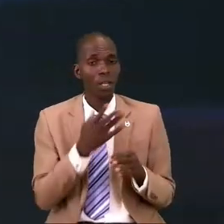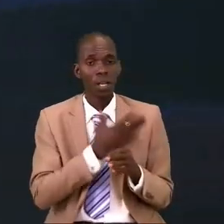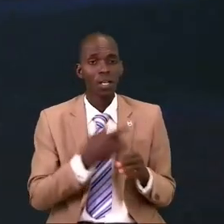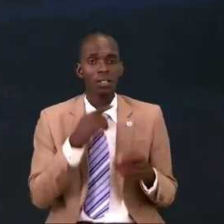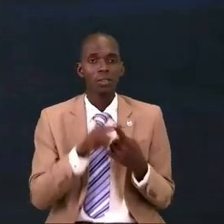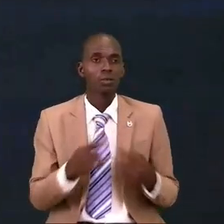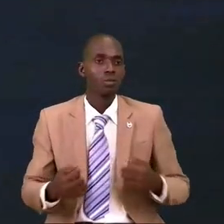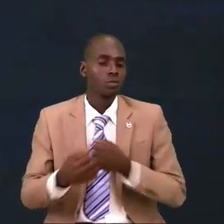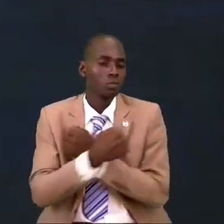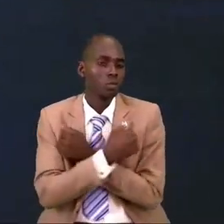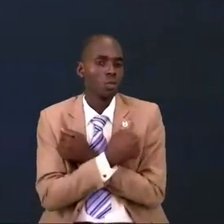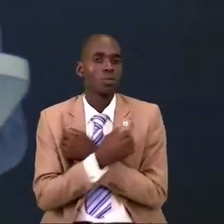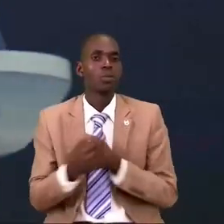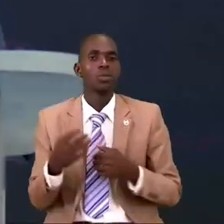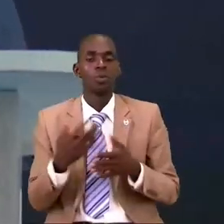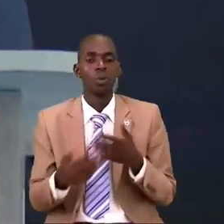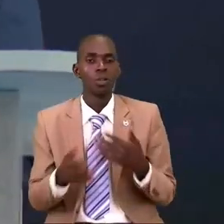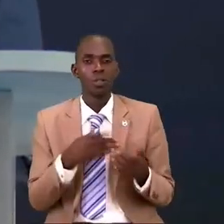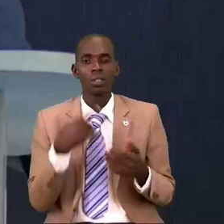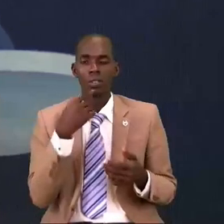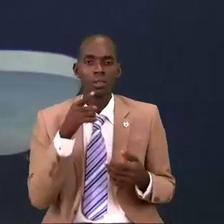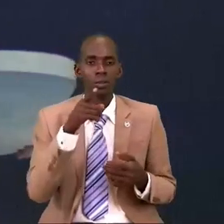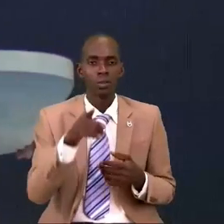Et tu diras tout ce que je t'ordonnerai.